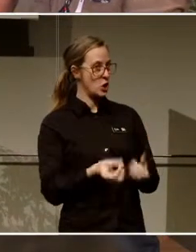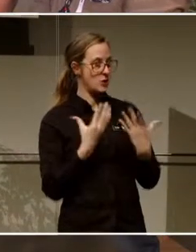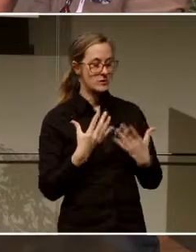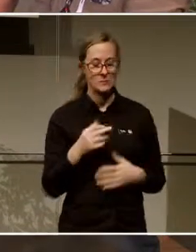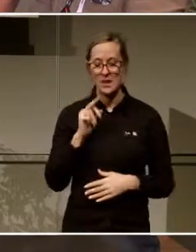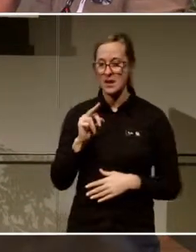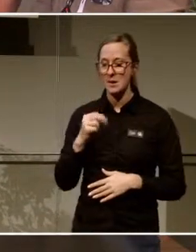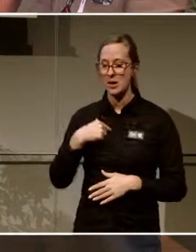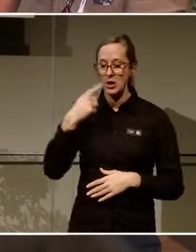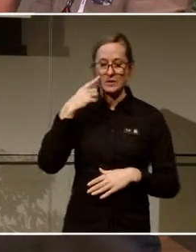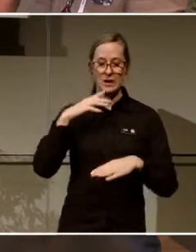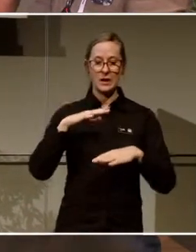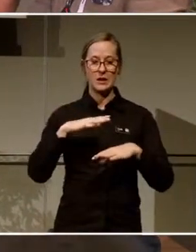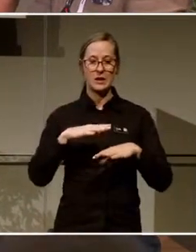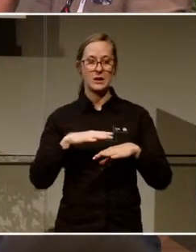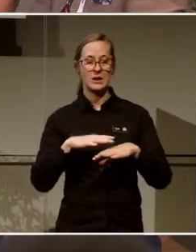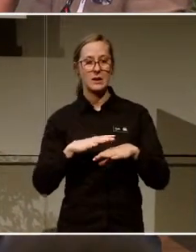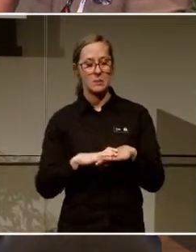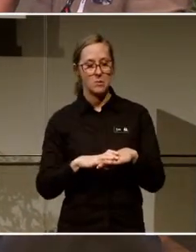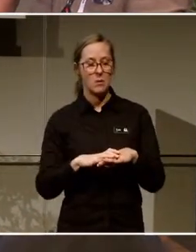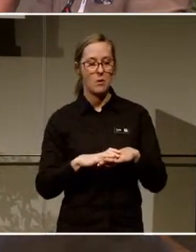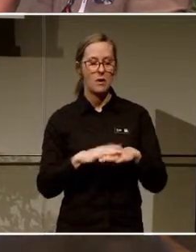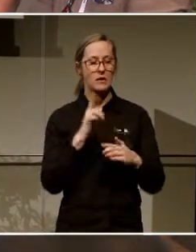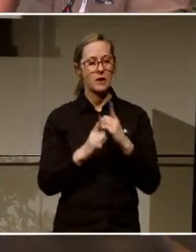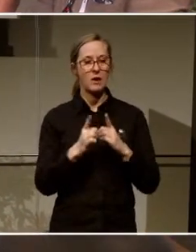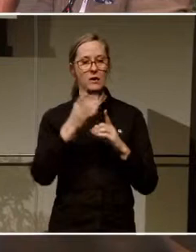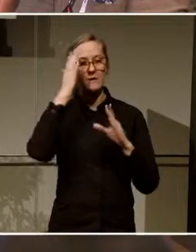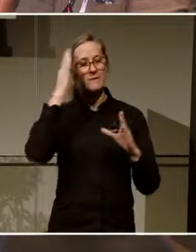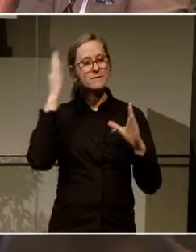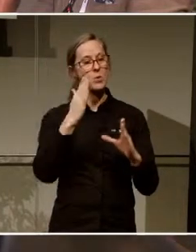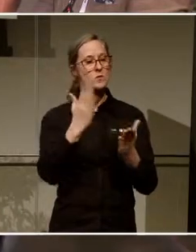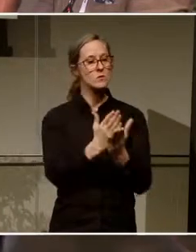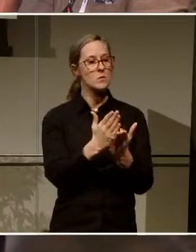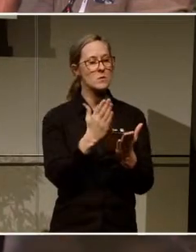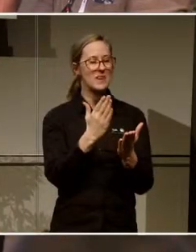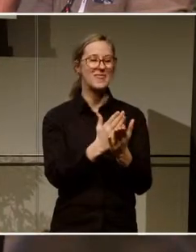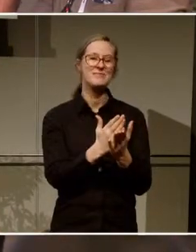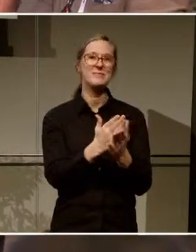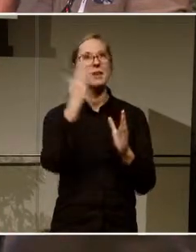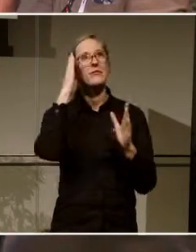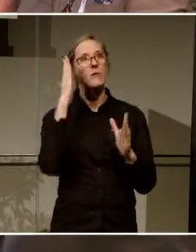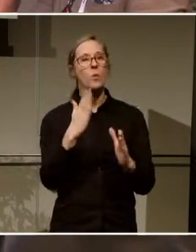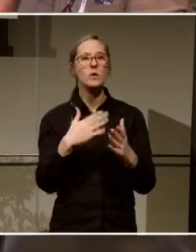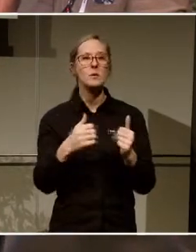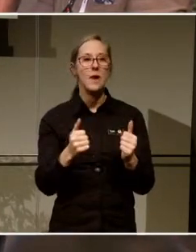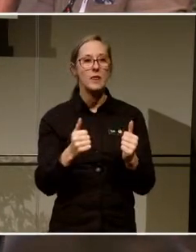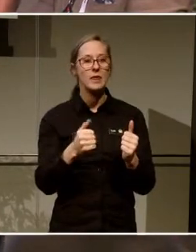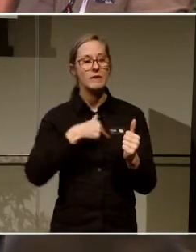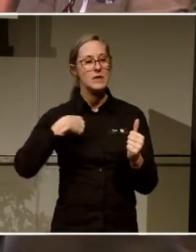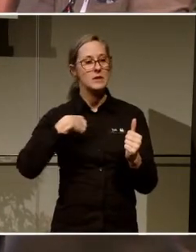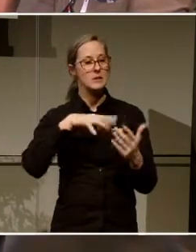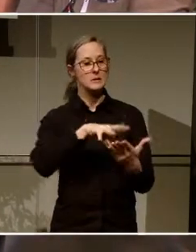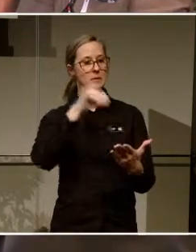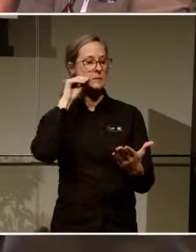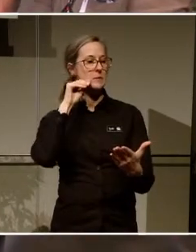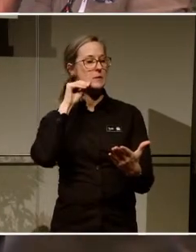ett biblioteksperspektiv, att man kanske skulle kunna ha fokus på skolan, eller fokus, men alltså att man skulle kunna ta lärdom av att